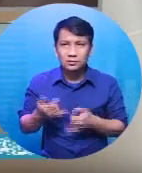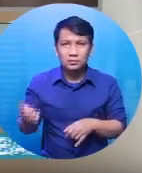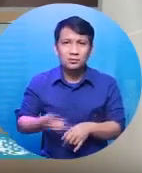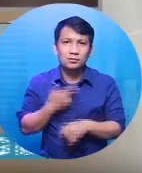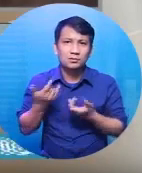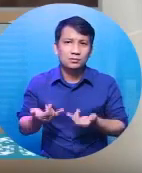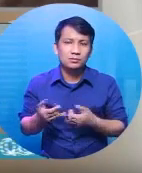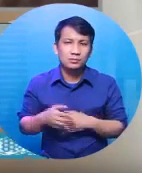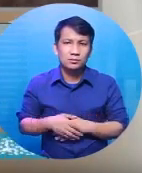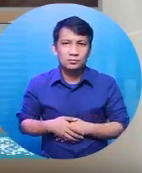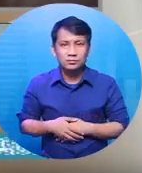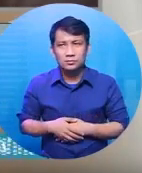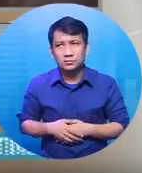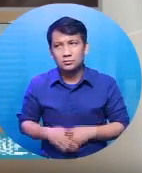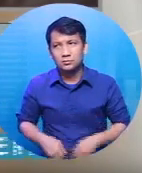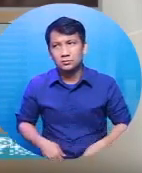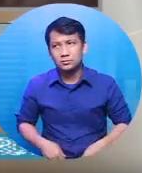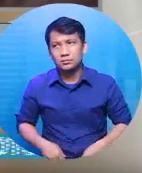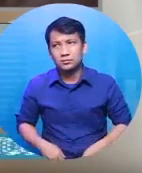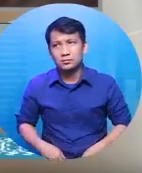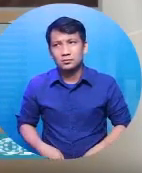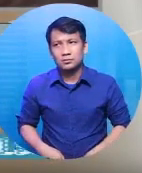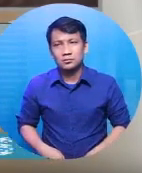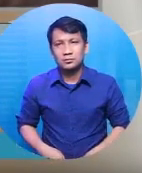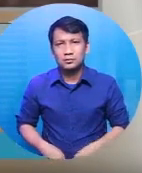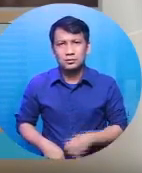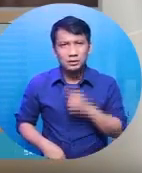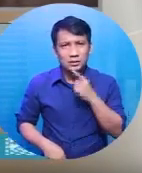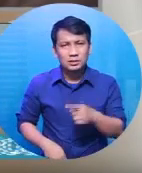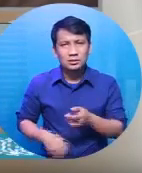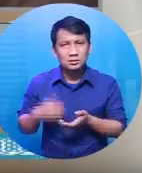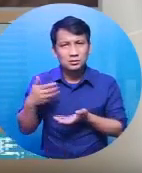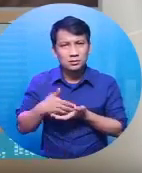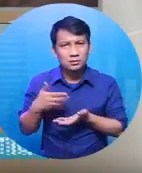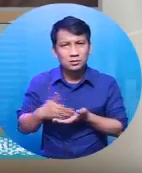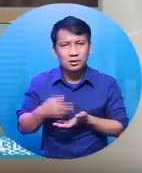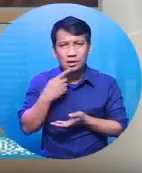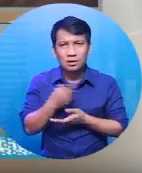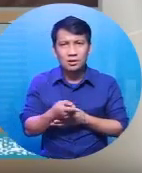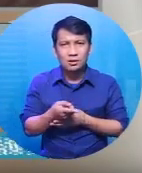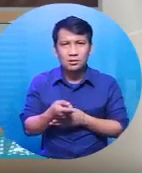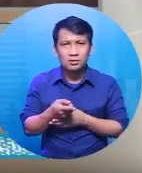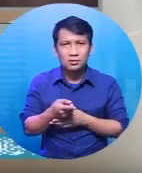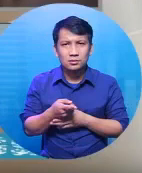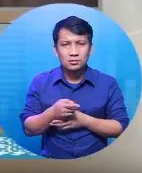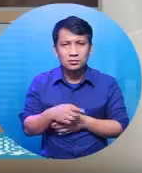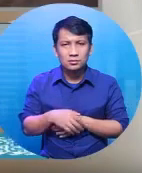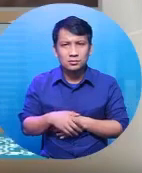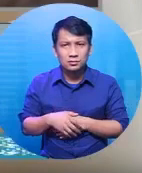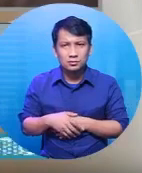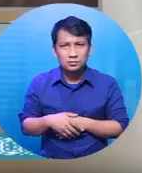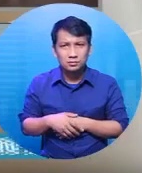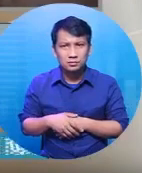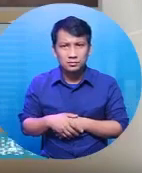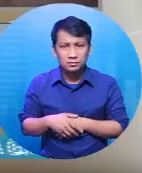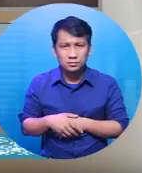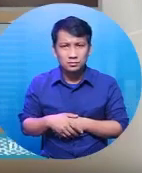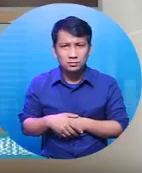mo naman ako, sinilip mo naman ako? Kasi hindi nakita, kasi ikaw nag-aaral ka. Wala ka. Alam mo, ikaw, ayaw mo nang sasabihan ka, ayaw mo pangaralan